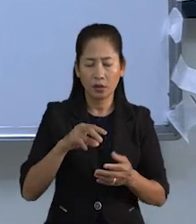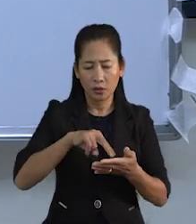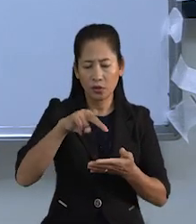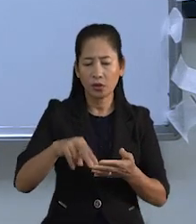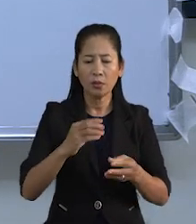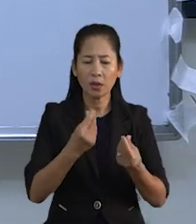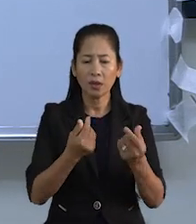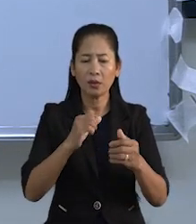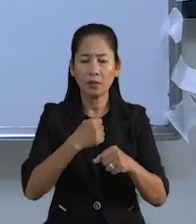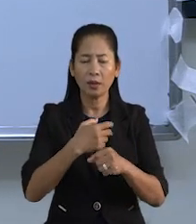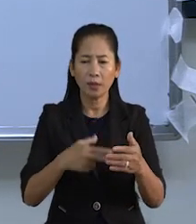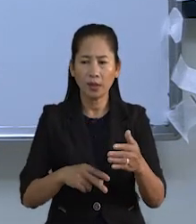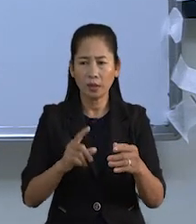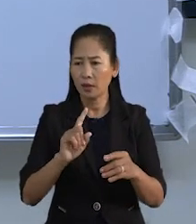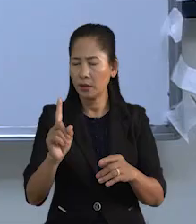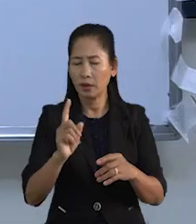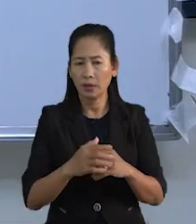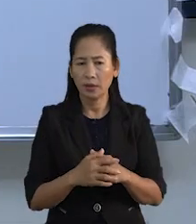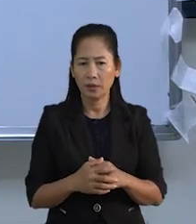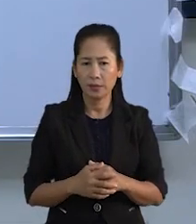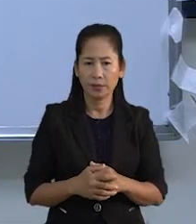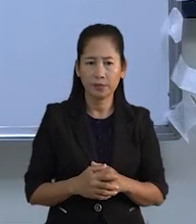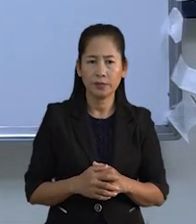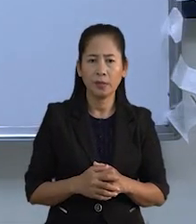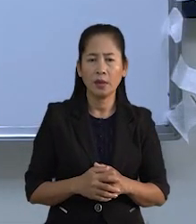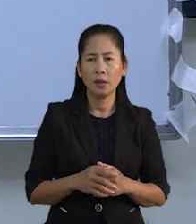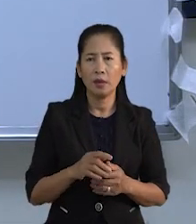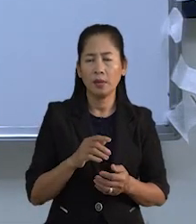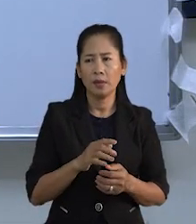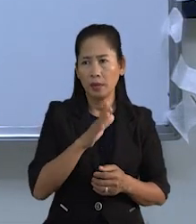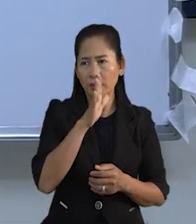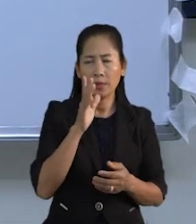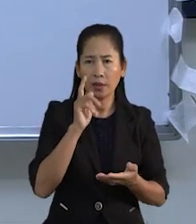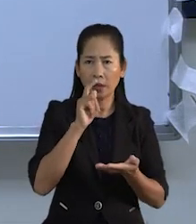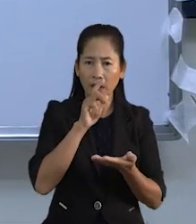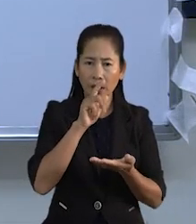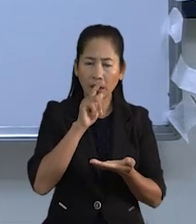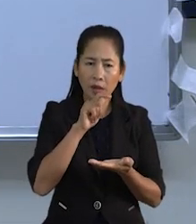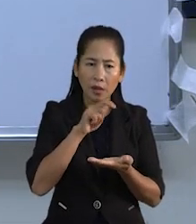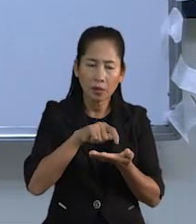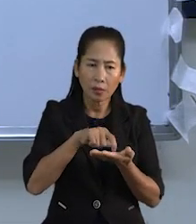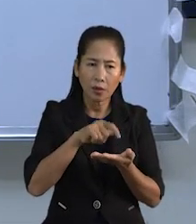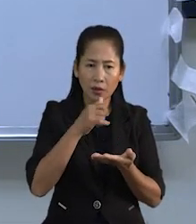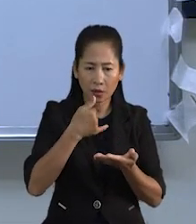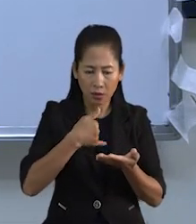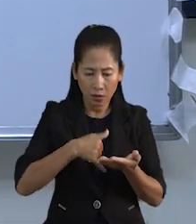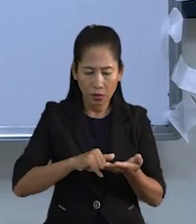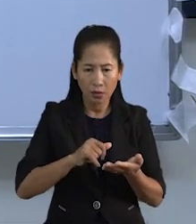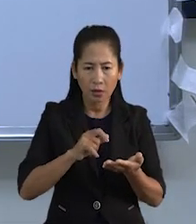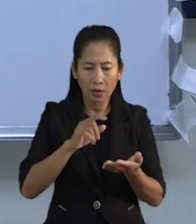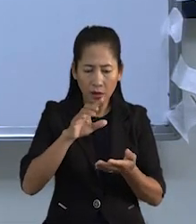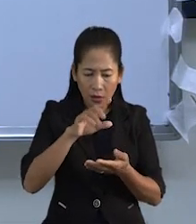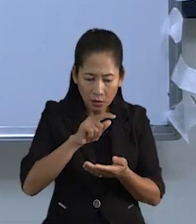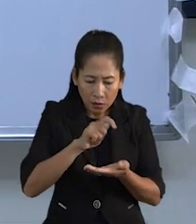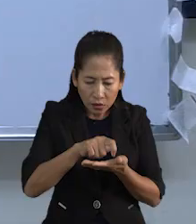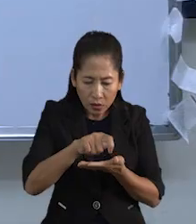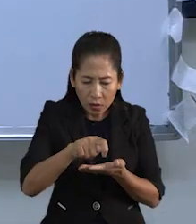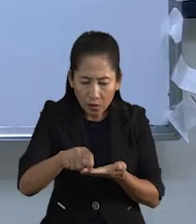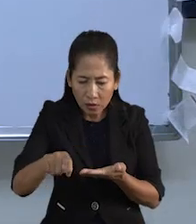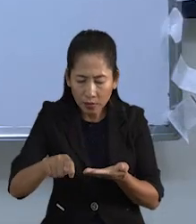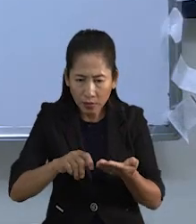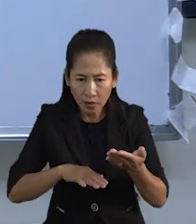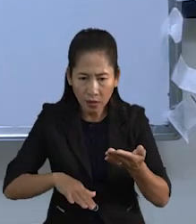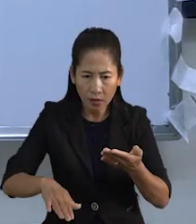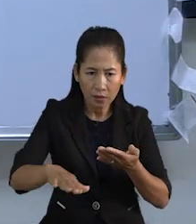កដីធ្វើអីបាទអញ្ចឹងមេមាន់កូនមាន់ហ្នឹងប្រហែលជាមេអាចនាំកូនមករកចំចំណីឲ្យ